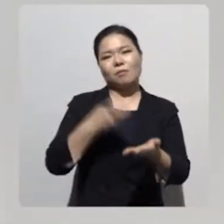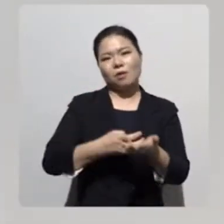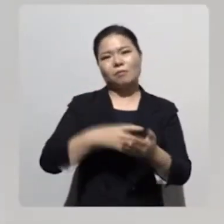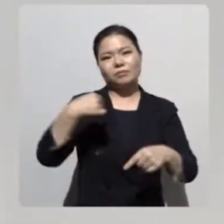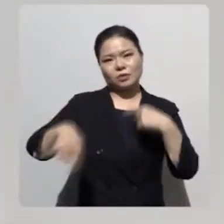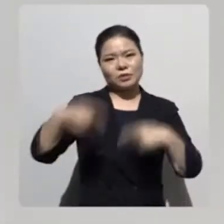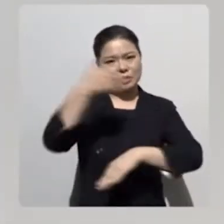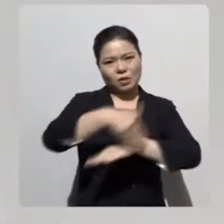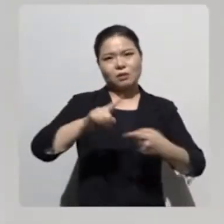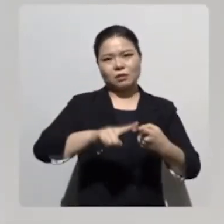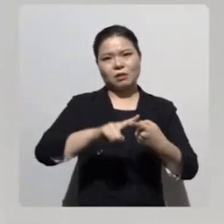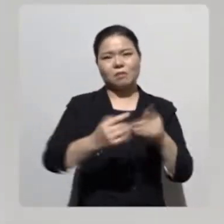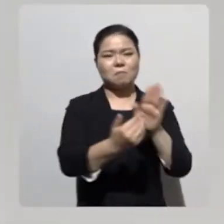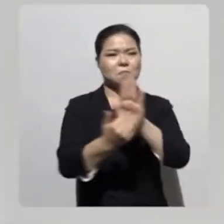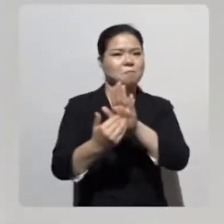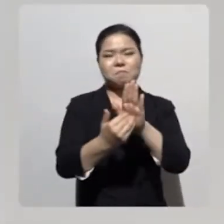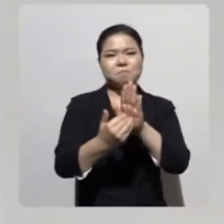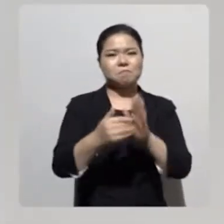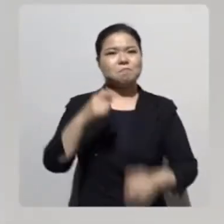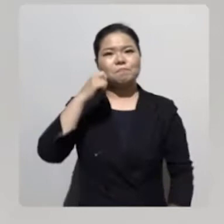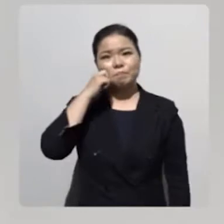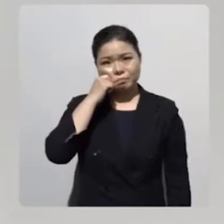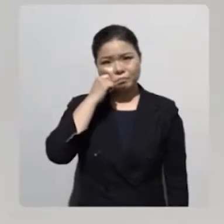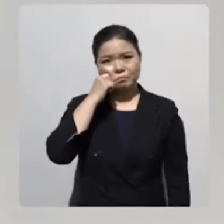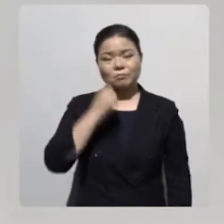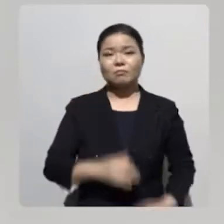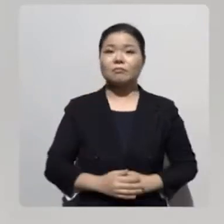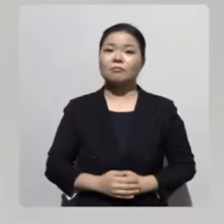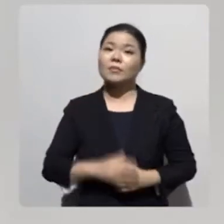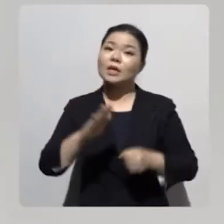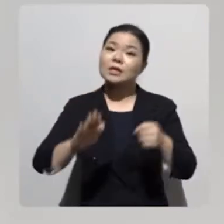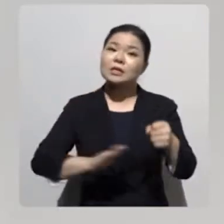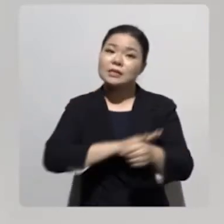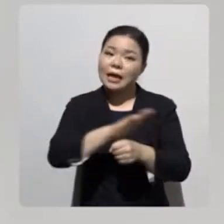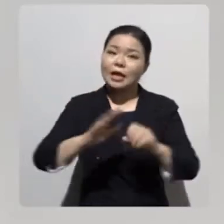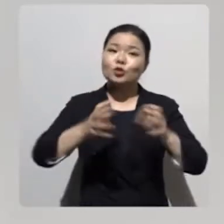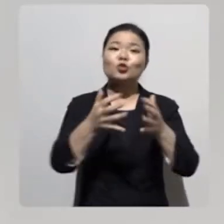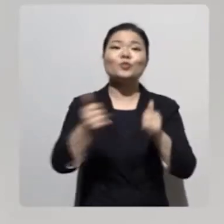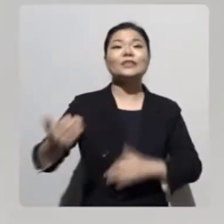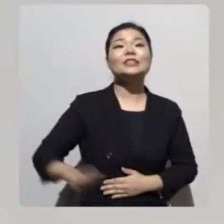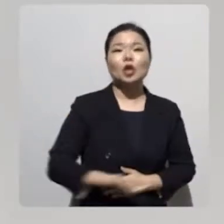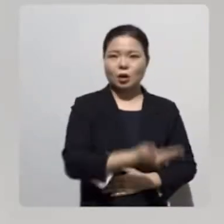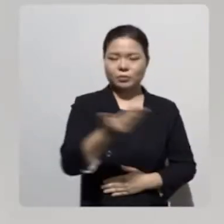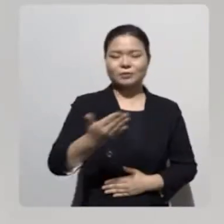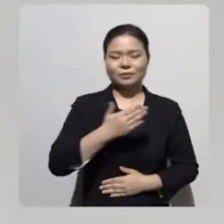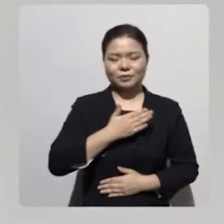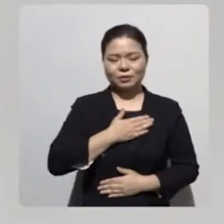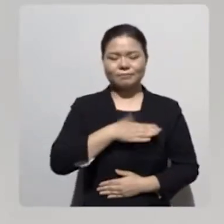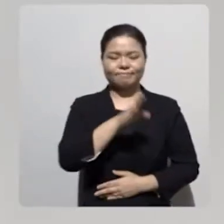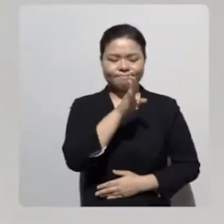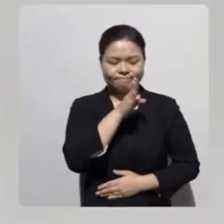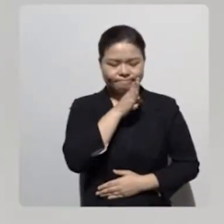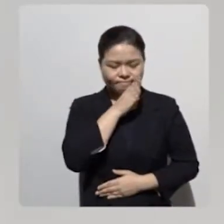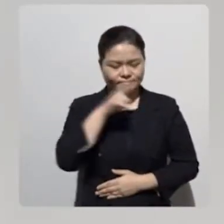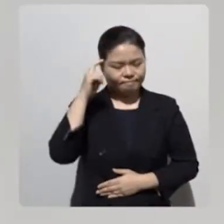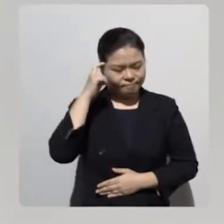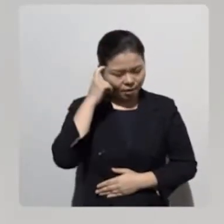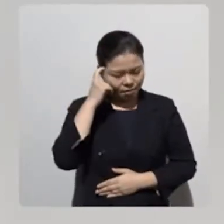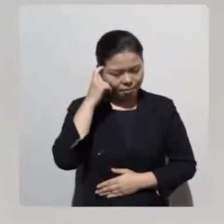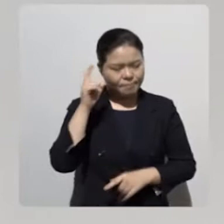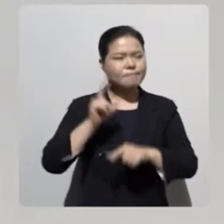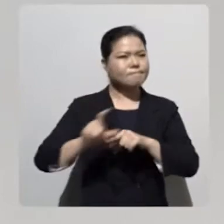없었습니다. 사랑하는 국민 여러분, 저는 진지하게 고민했습니다.